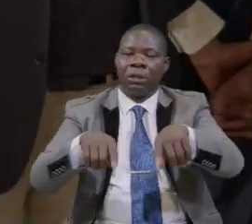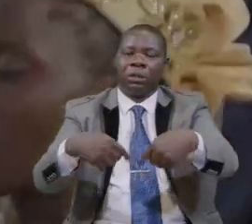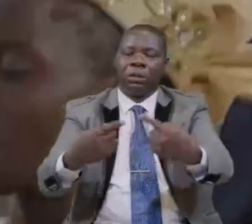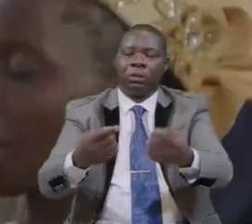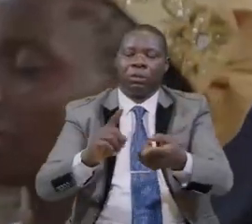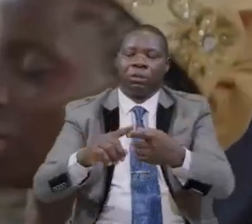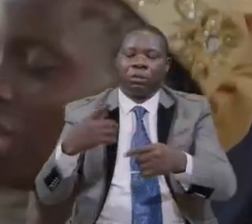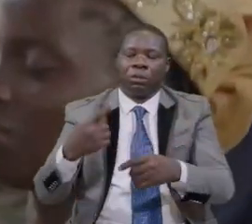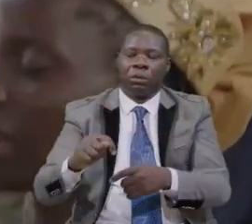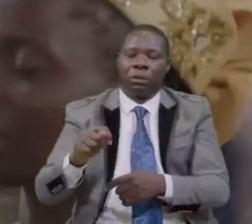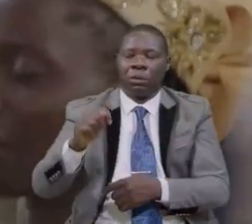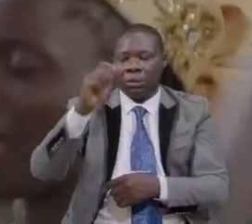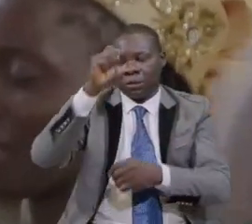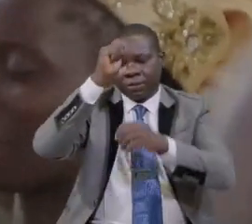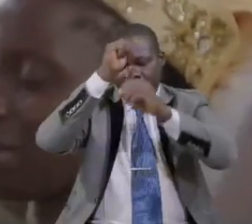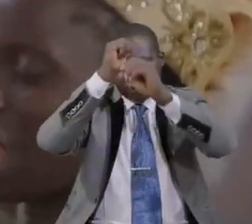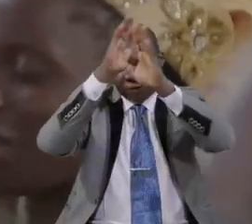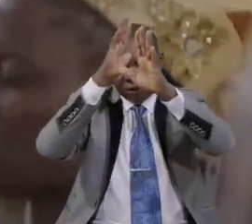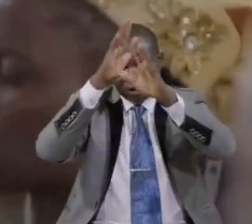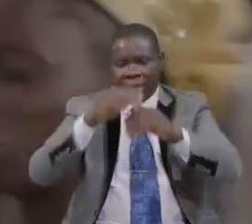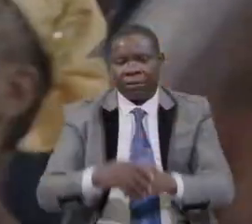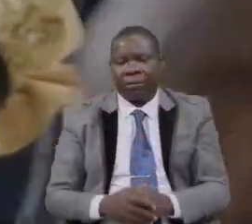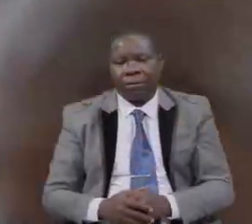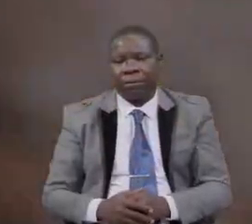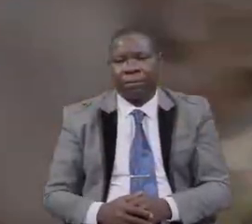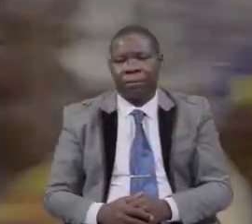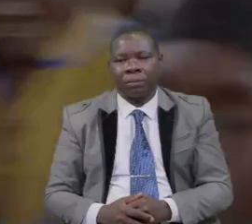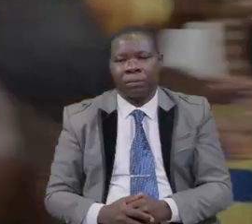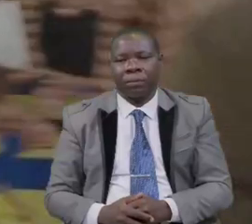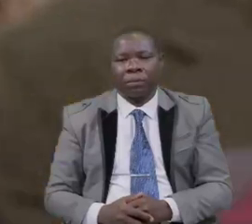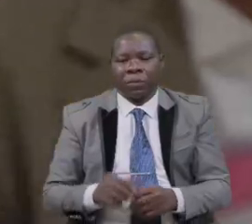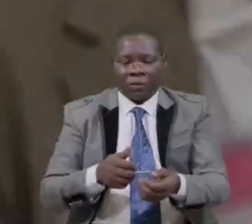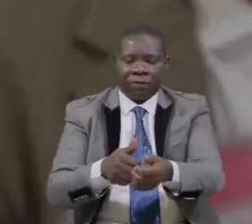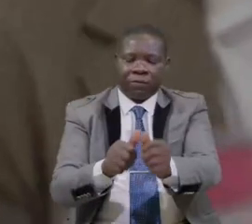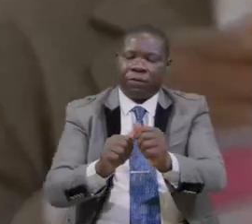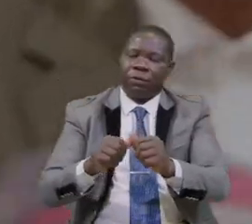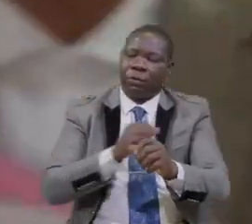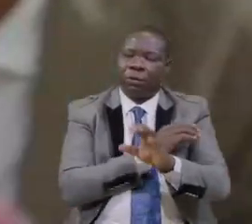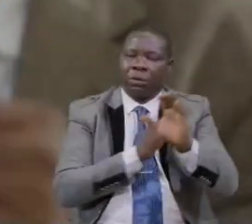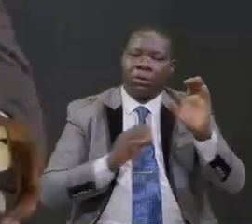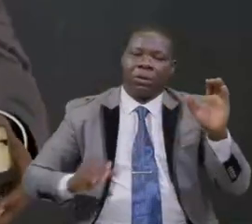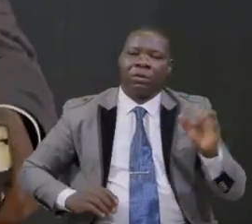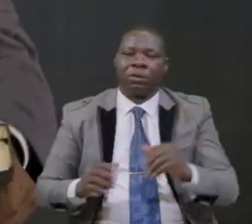je m'en vais au Père. Suis-le.